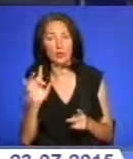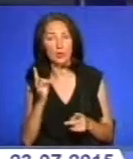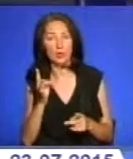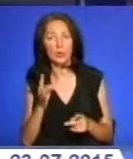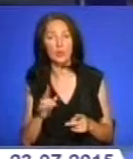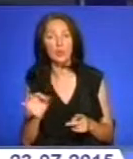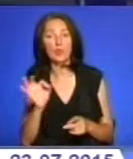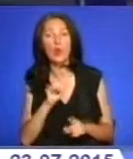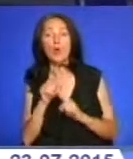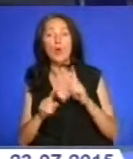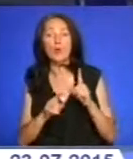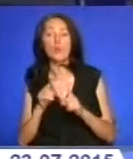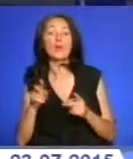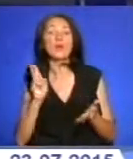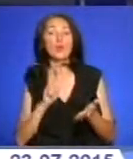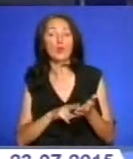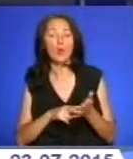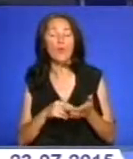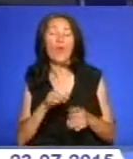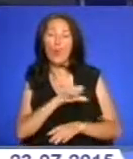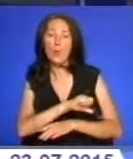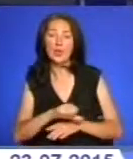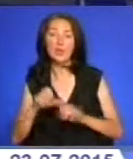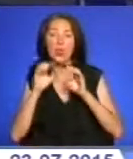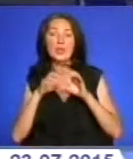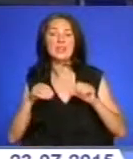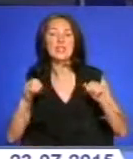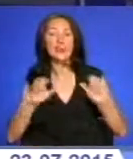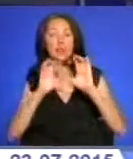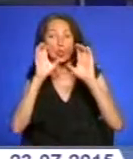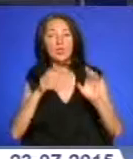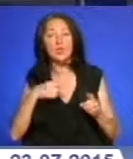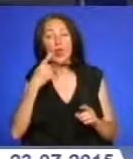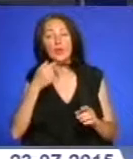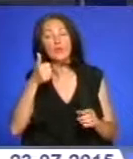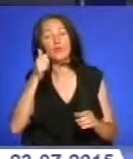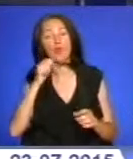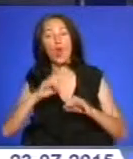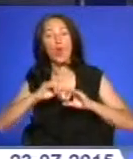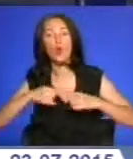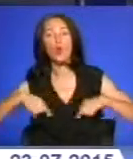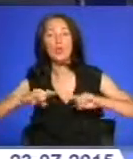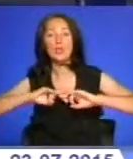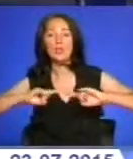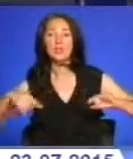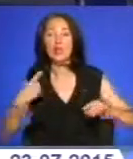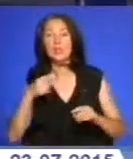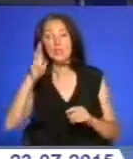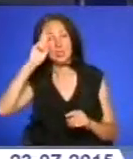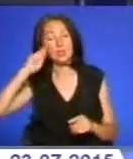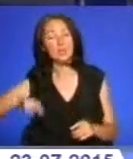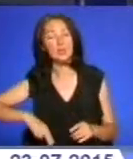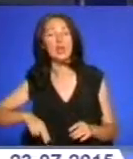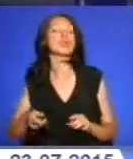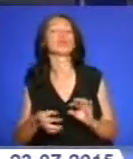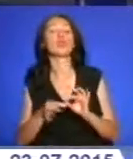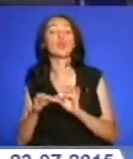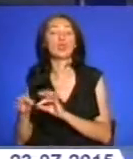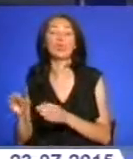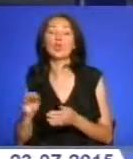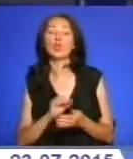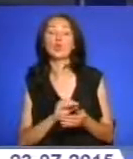Про реформування податкового, митного, земельного законодавства йшлося вчора за круглим столом в обласній державній адміністрації. Докладніше у сюжеті